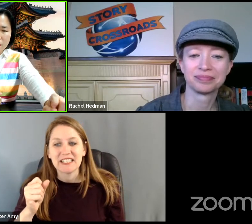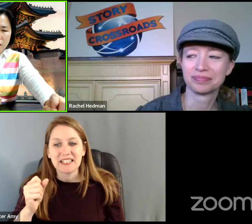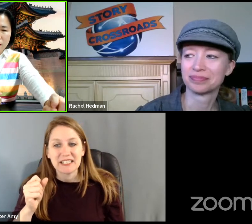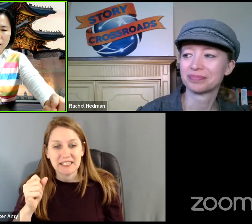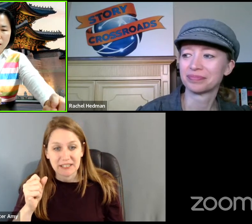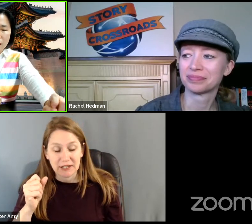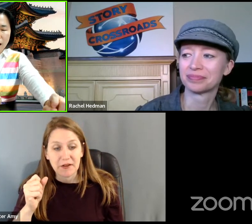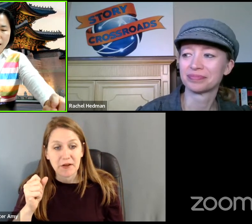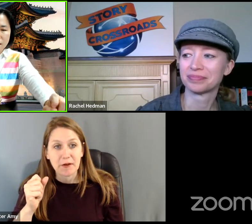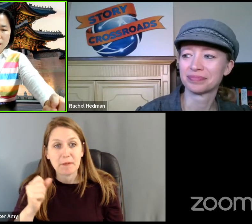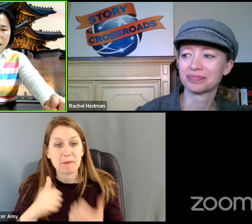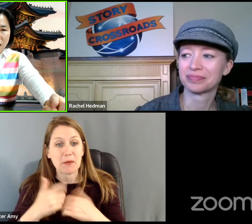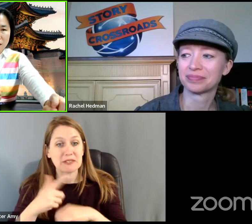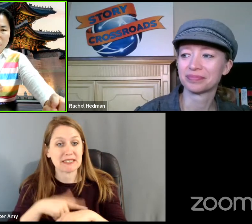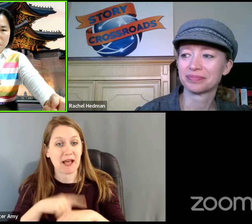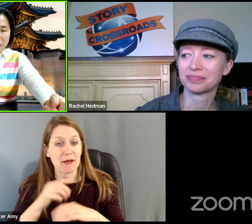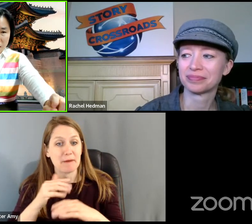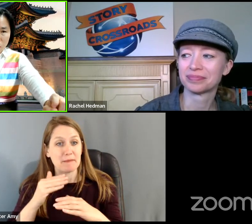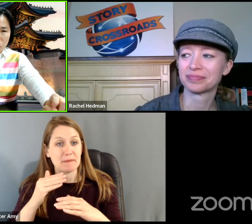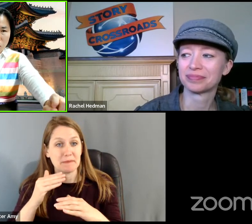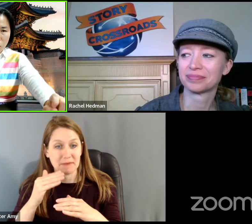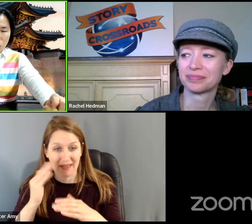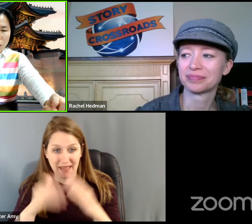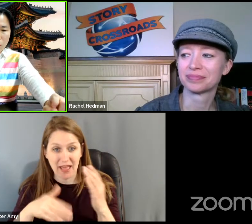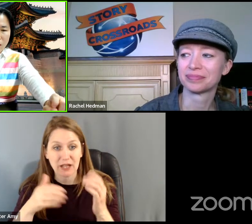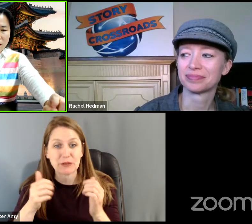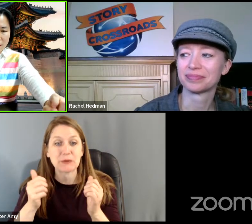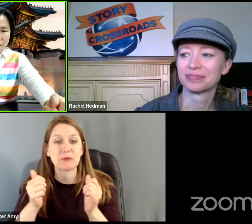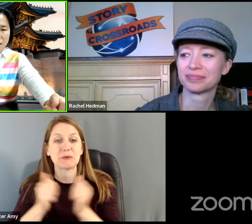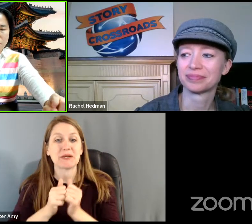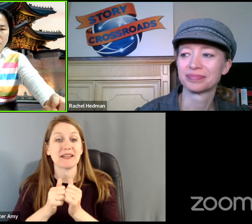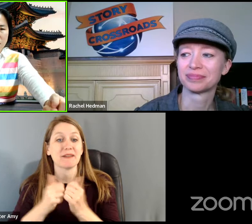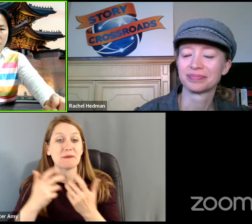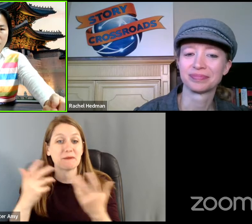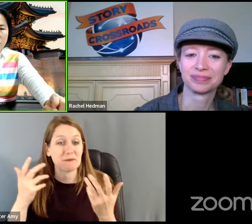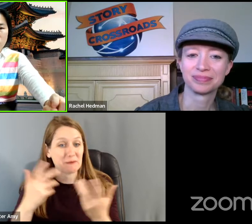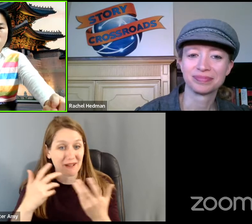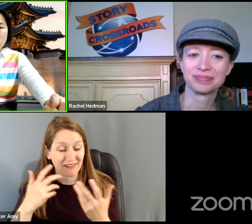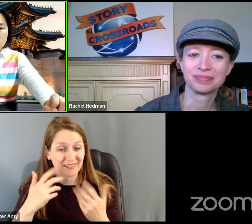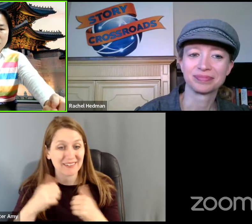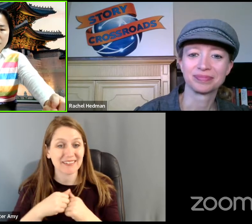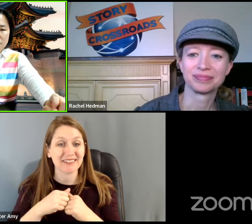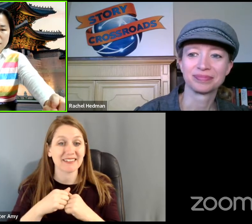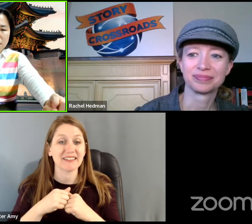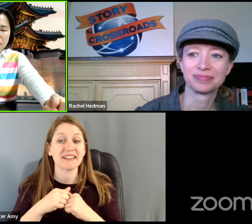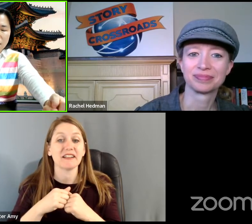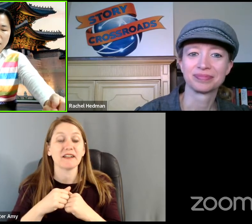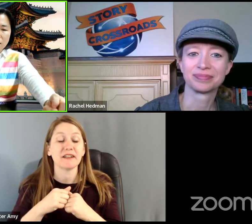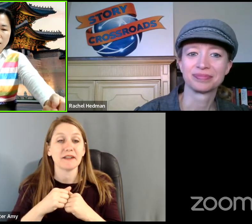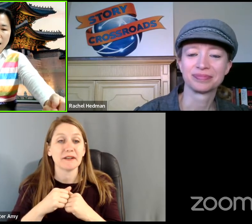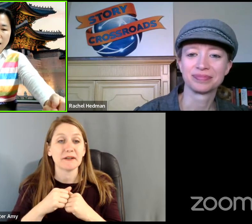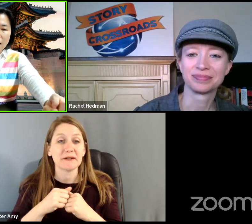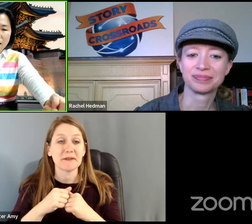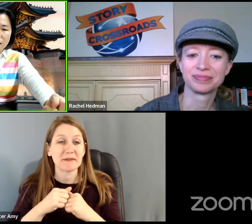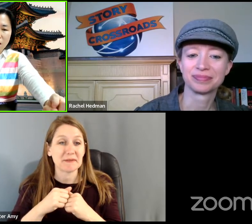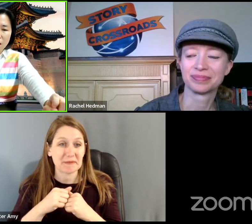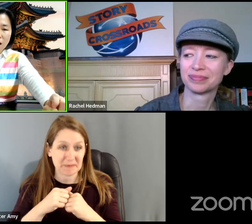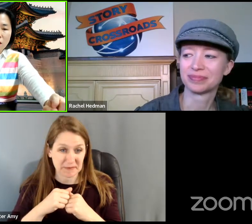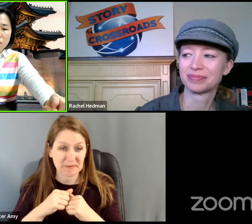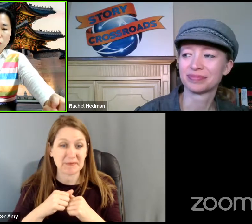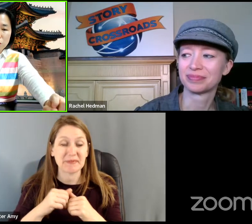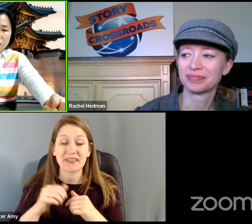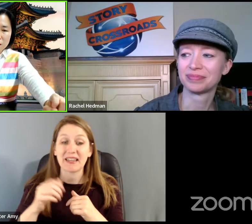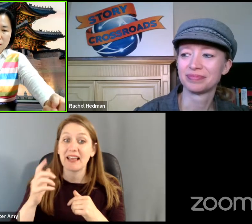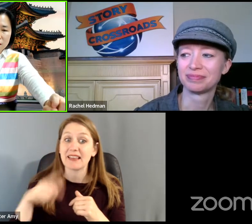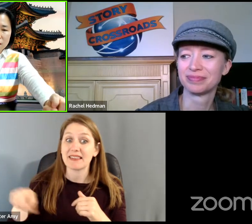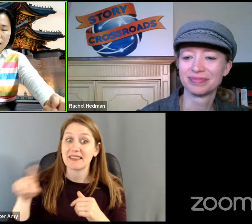with 아들, 딸 많이 낳고 오래오래 잘 살았습니다, which means they had a lot